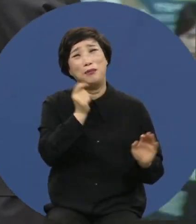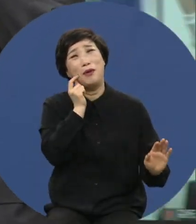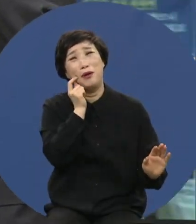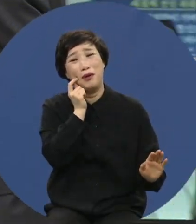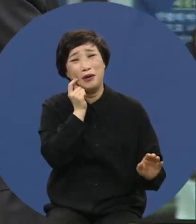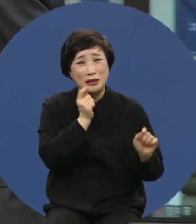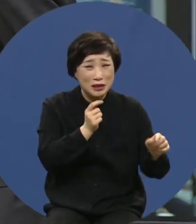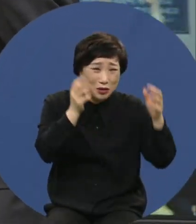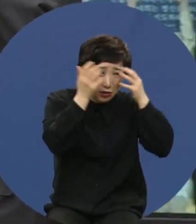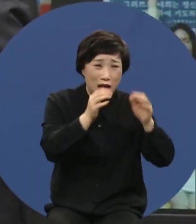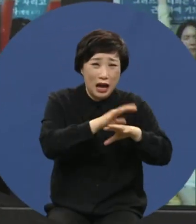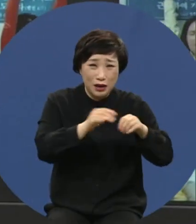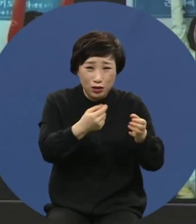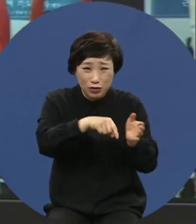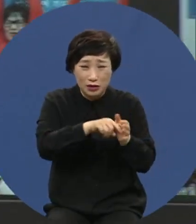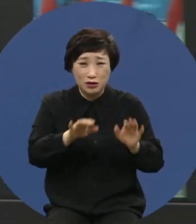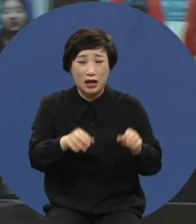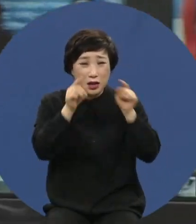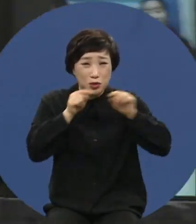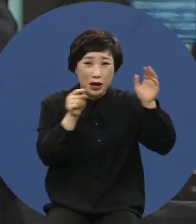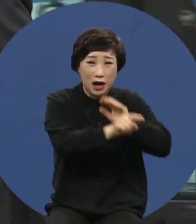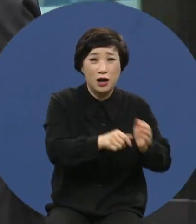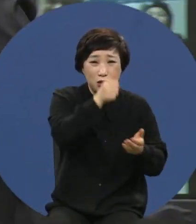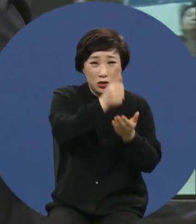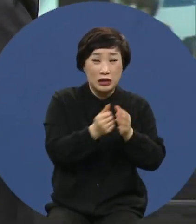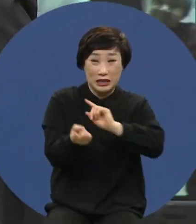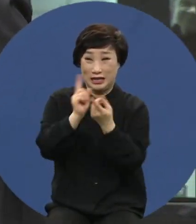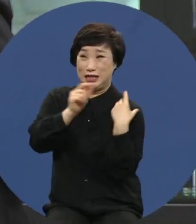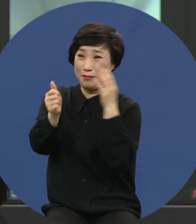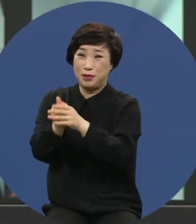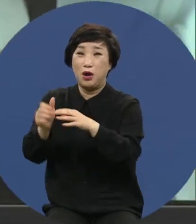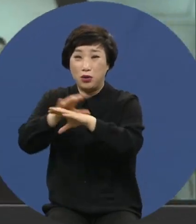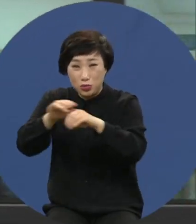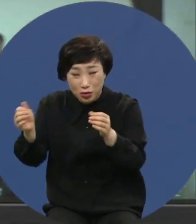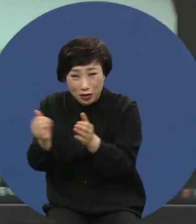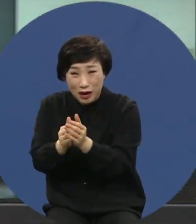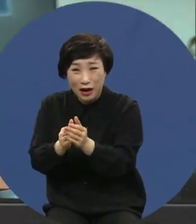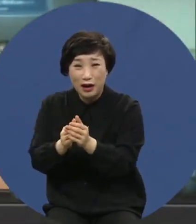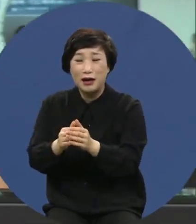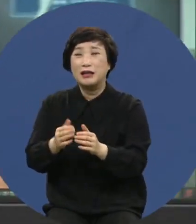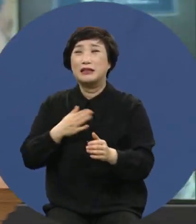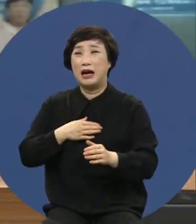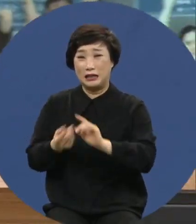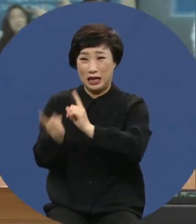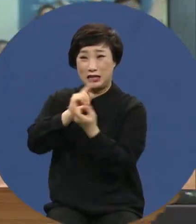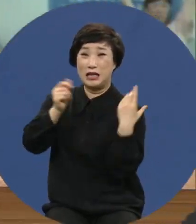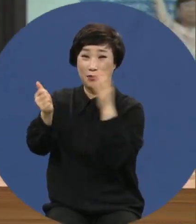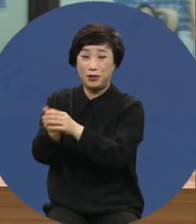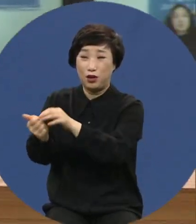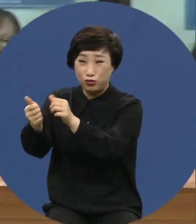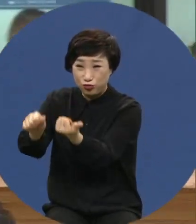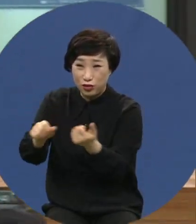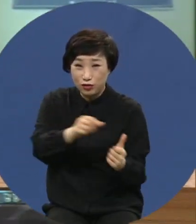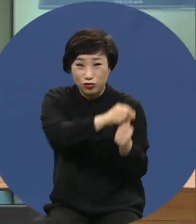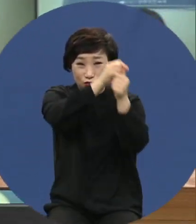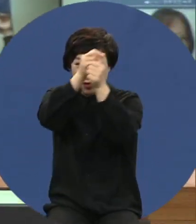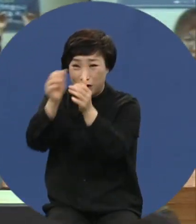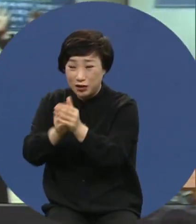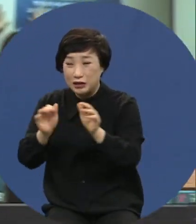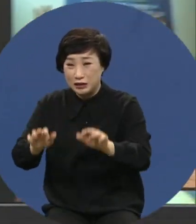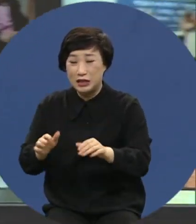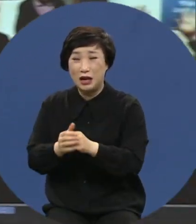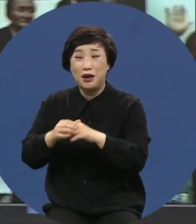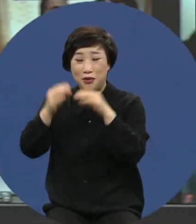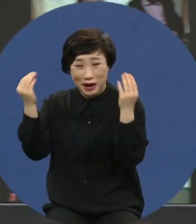고통을 해결하려고 내 지옥 갈 죄를 담당하고 대속해 주셨습니다. 대신 죽어서 나를 살려주셔서